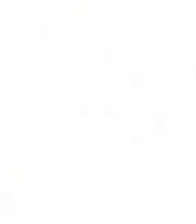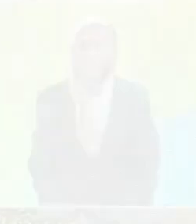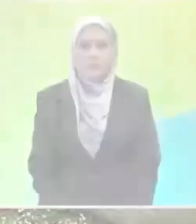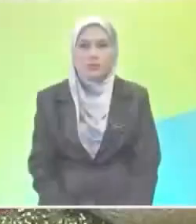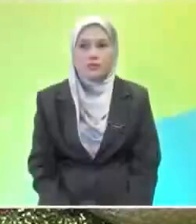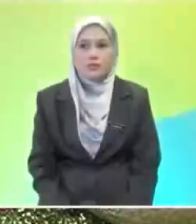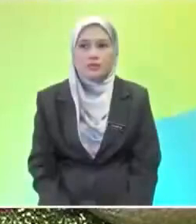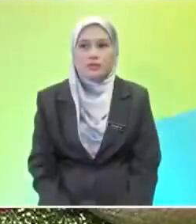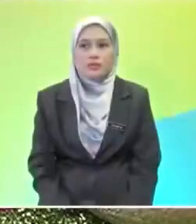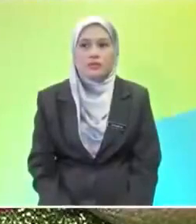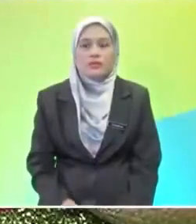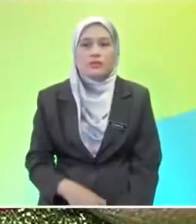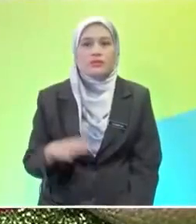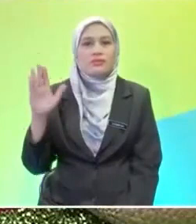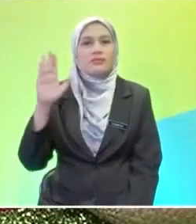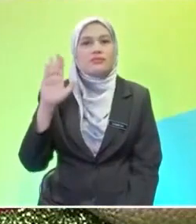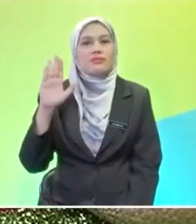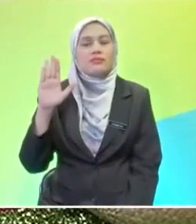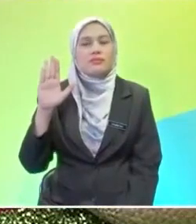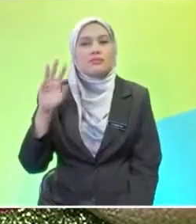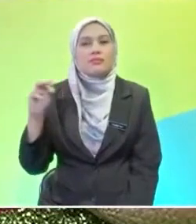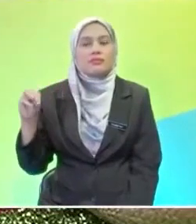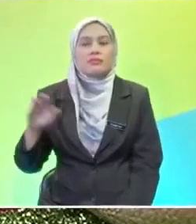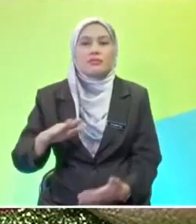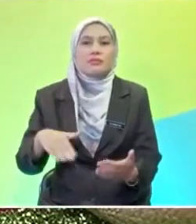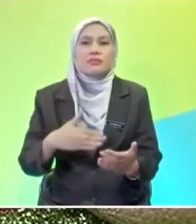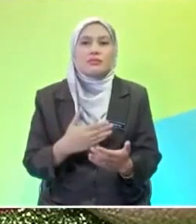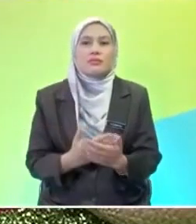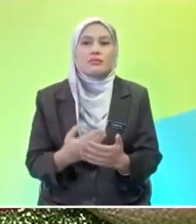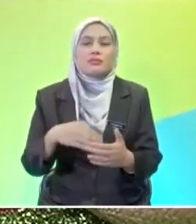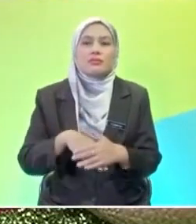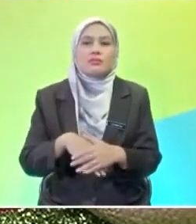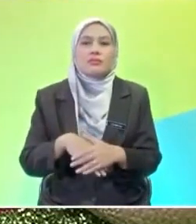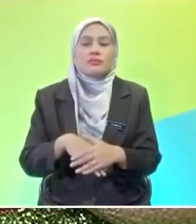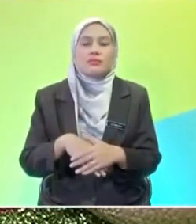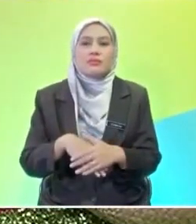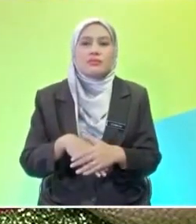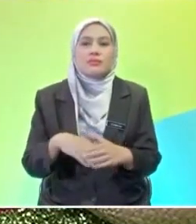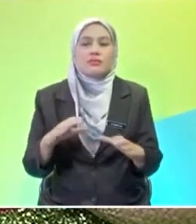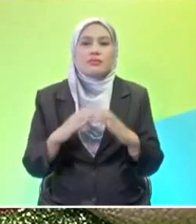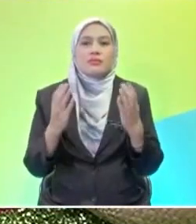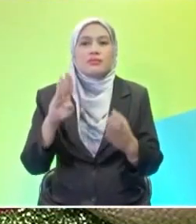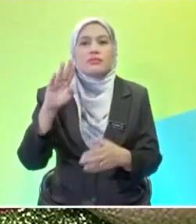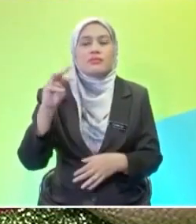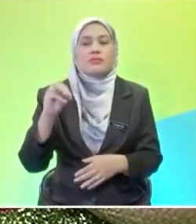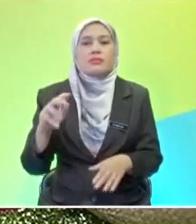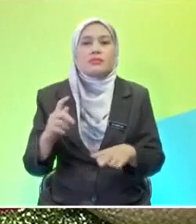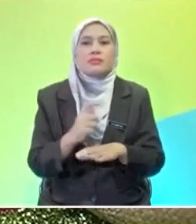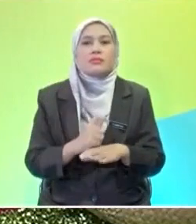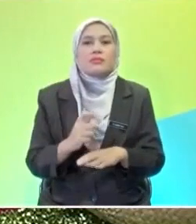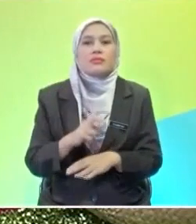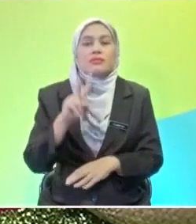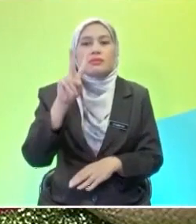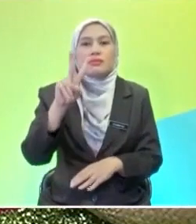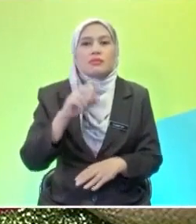KPM. Hai murid-murid semua, jom masuk ke kelas Bahasa Melayu Tahap 2 pada hari ini. Dan